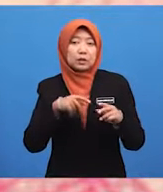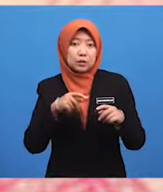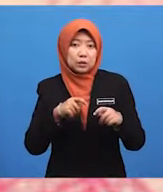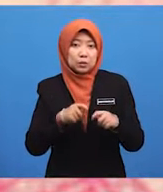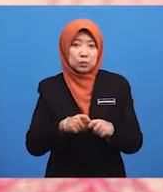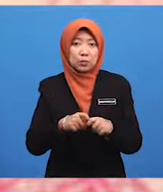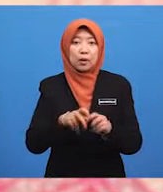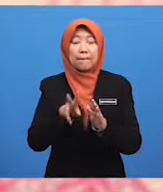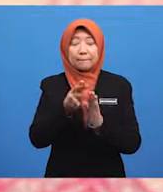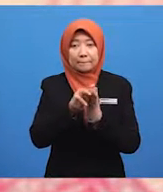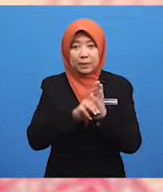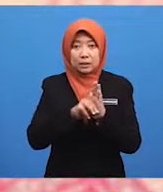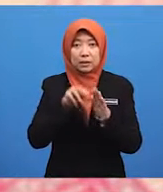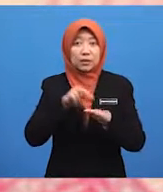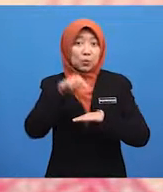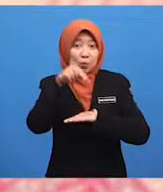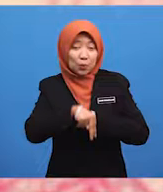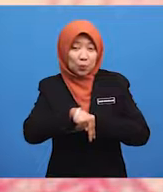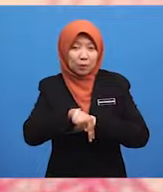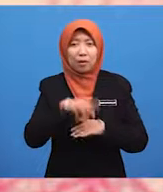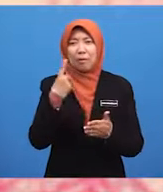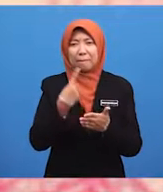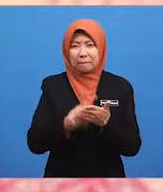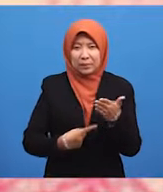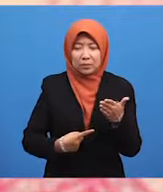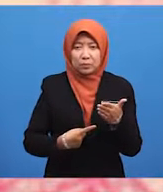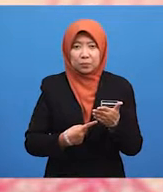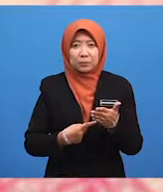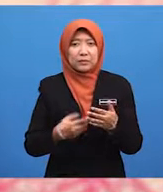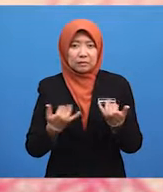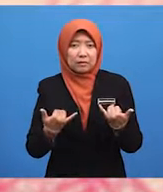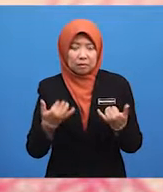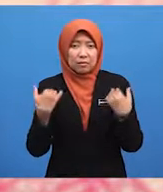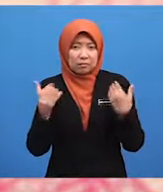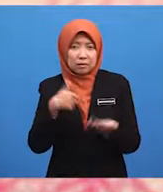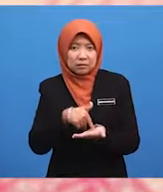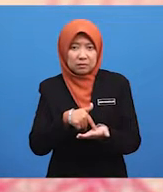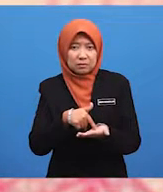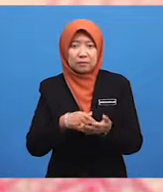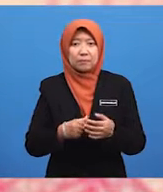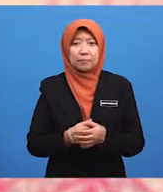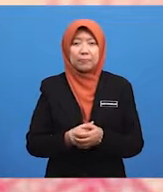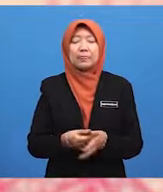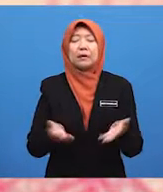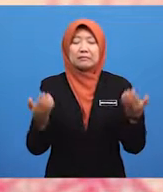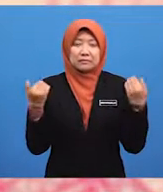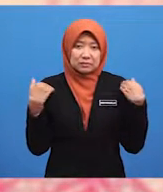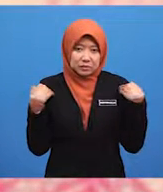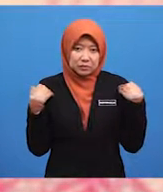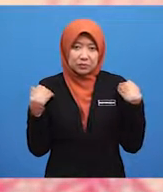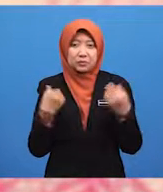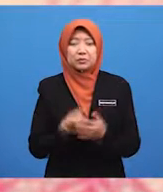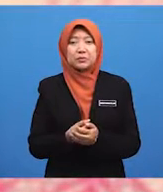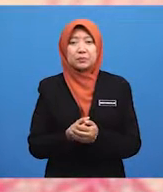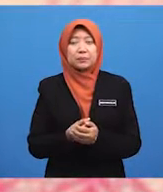menurun. Adakah perkara-perkara tersebut masih terdapat pada masa kini? Ada.